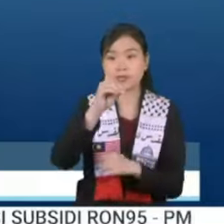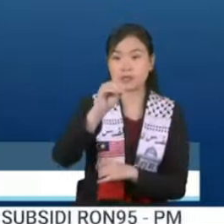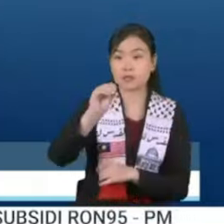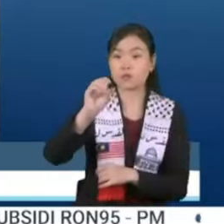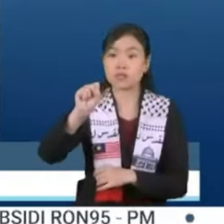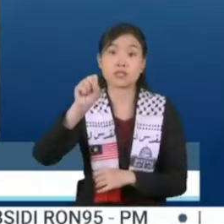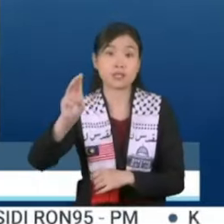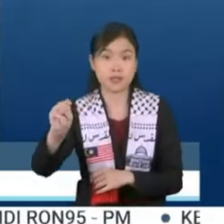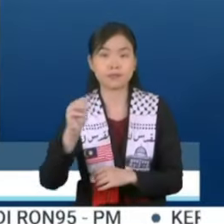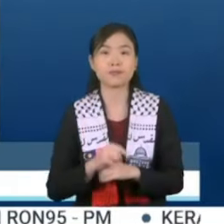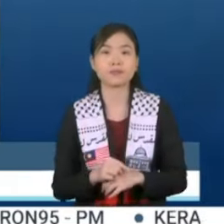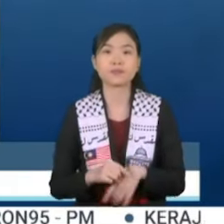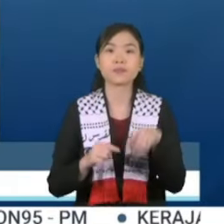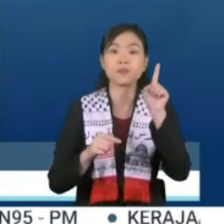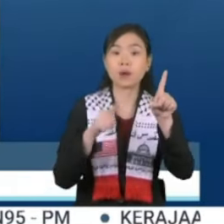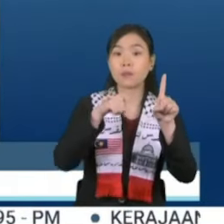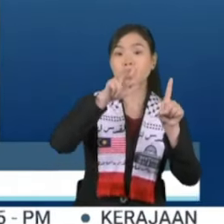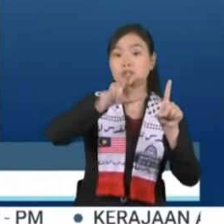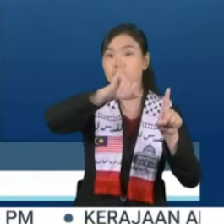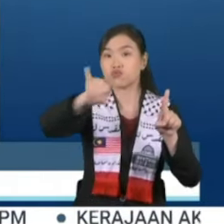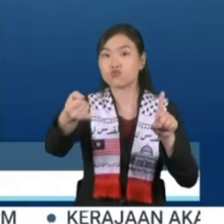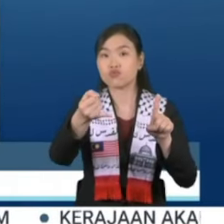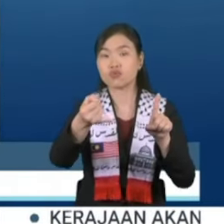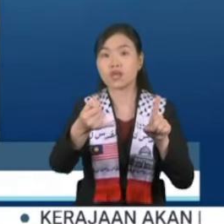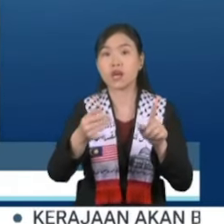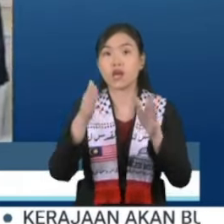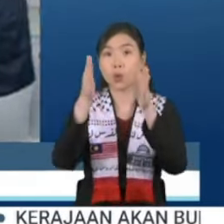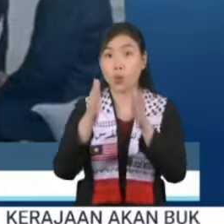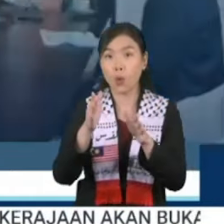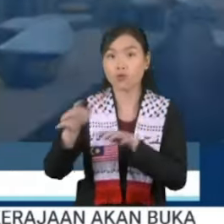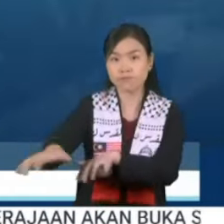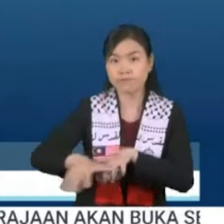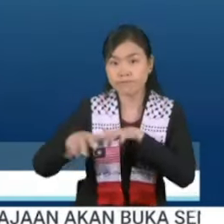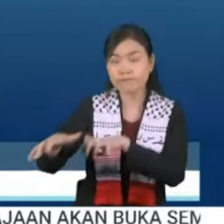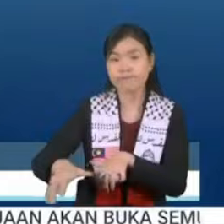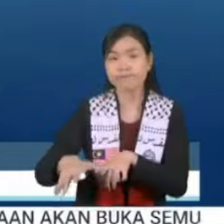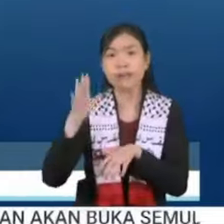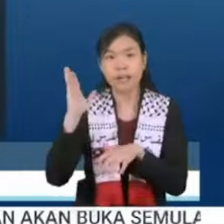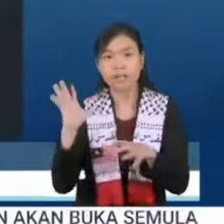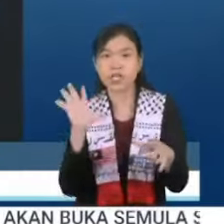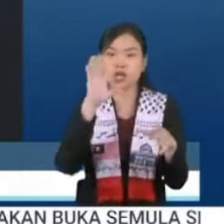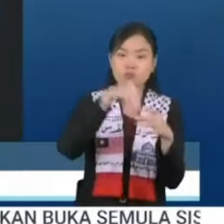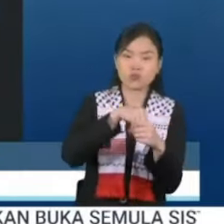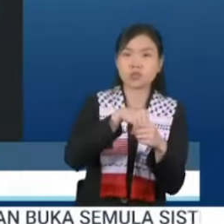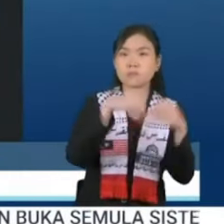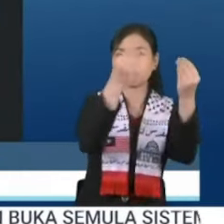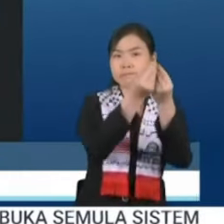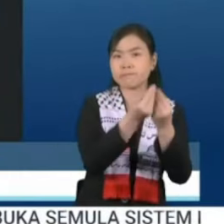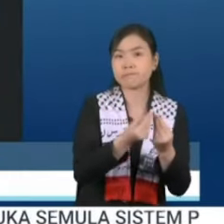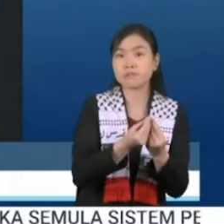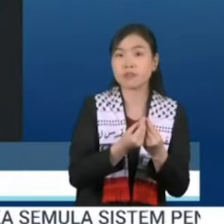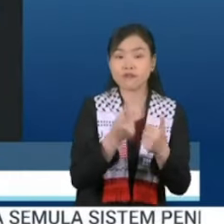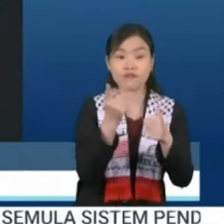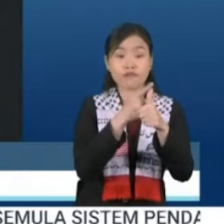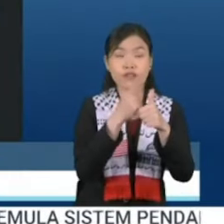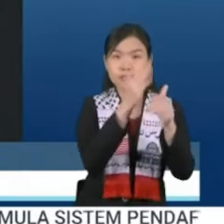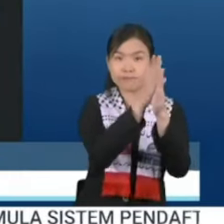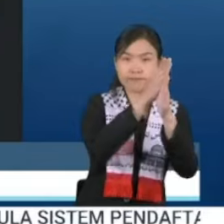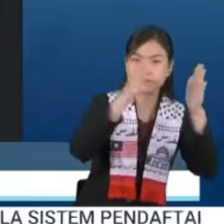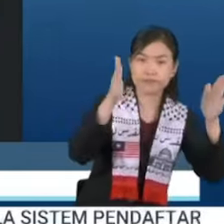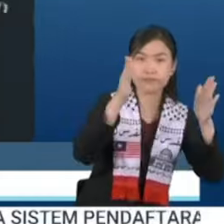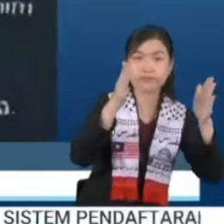DOSEM. Sebanyak 1.3 juta pengusaha pertanian akan dilibatkan dalam bancian yang meliputi fasa pertama